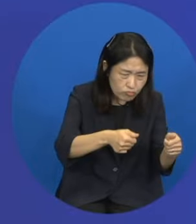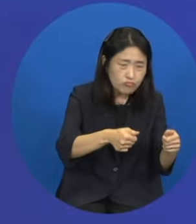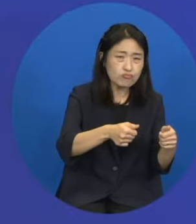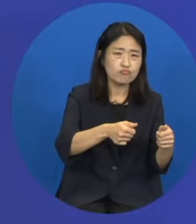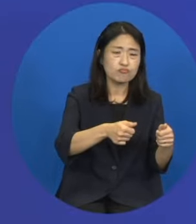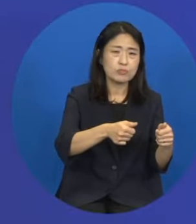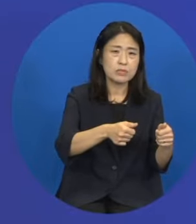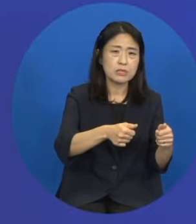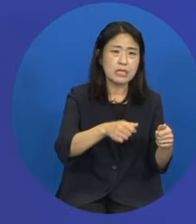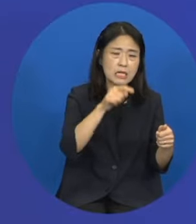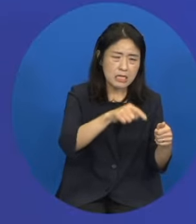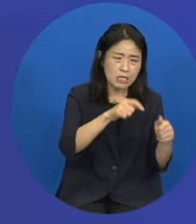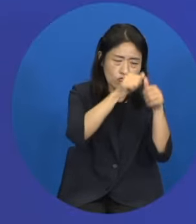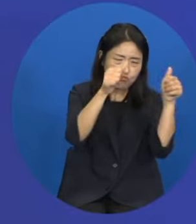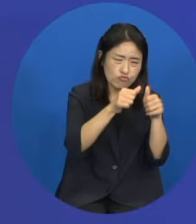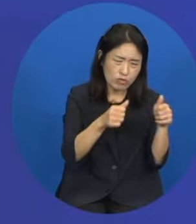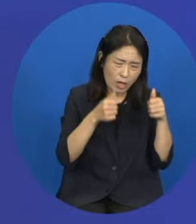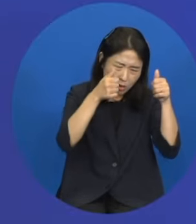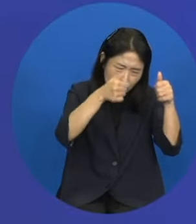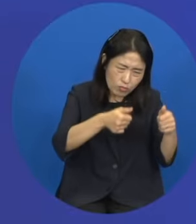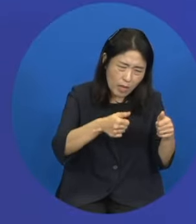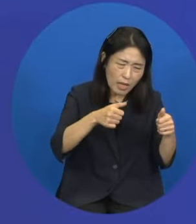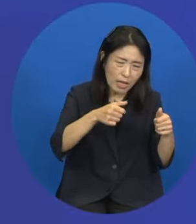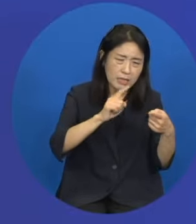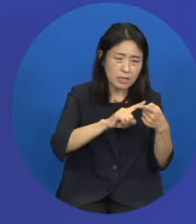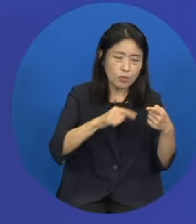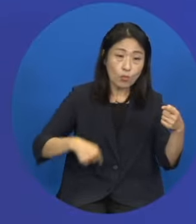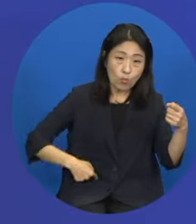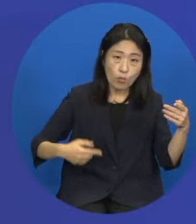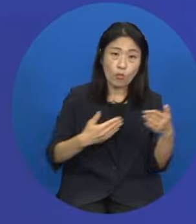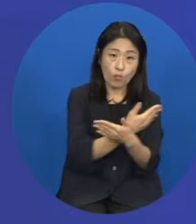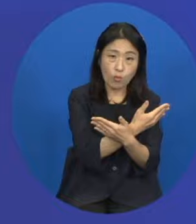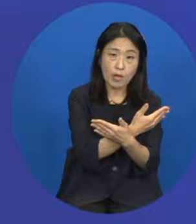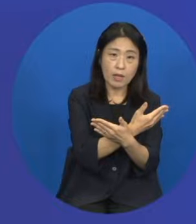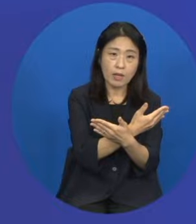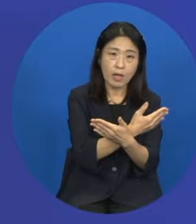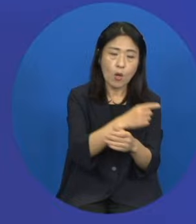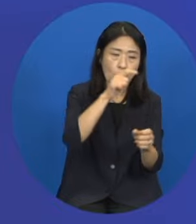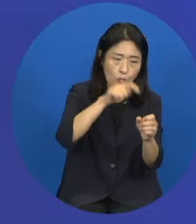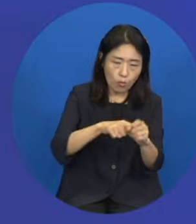우상 숭배를 회개하기 위해 모였던 것이 미스바 기도였어요.